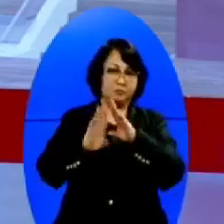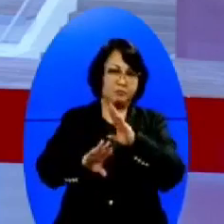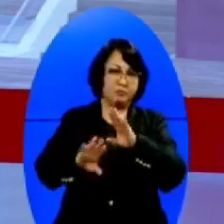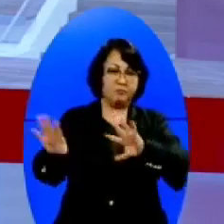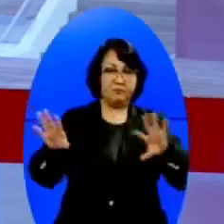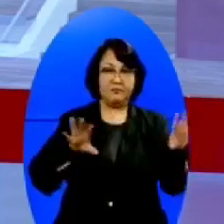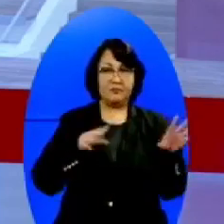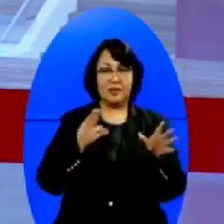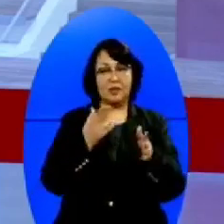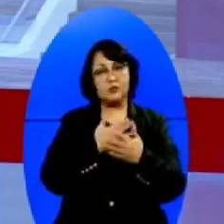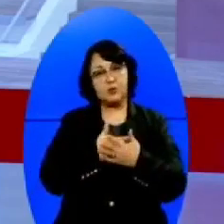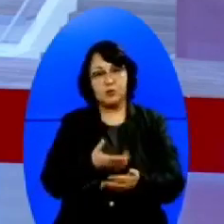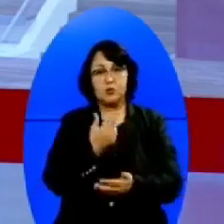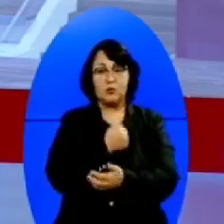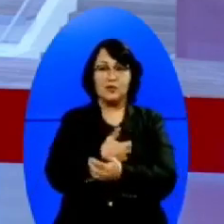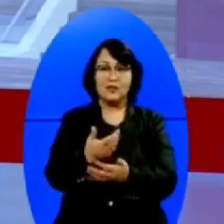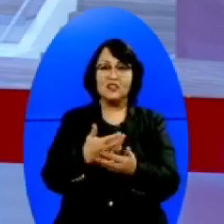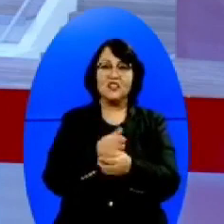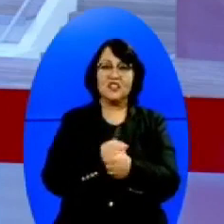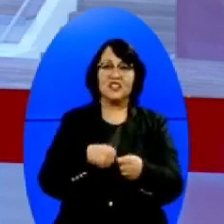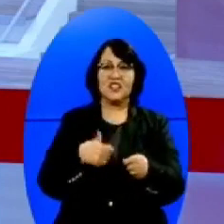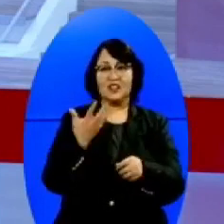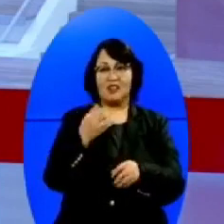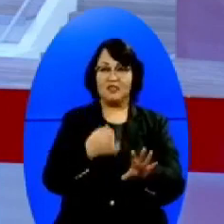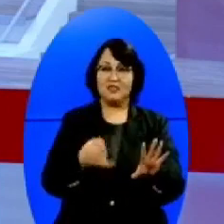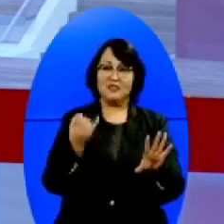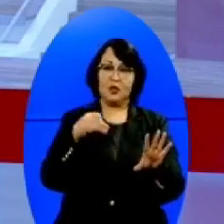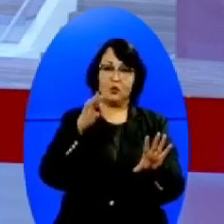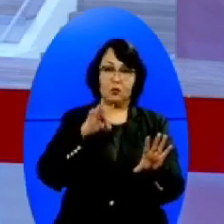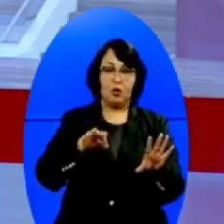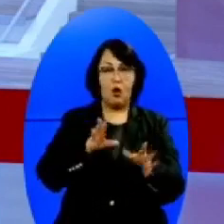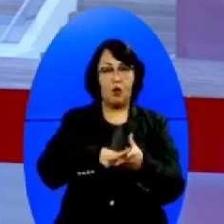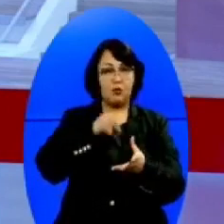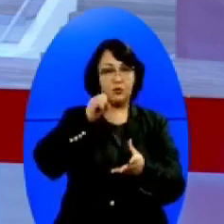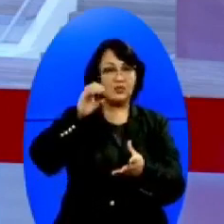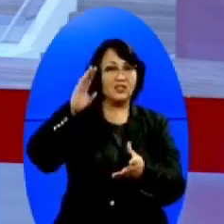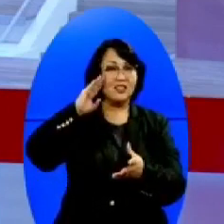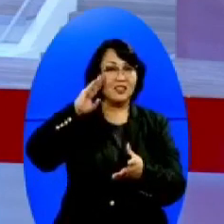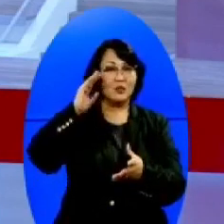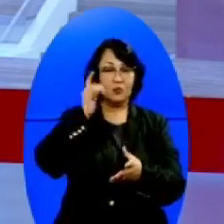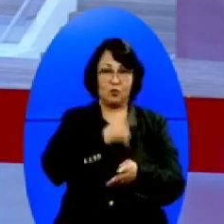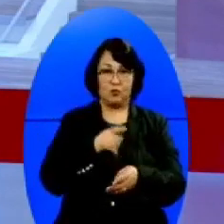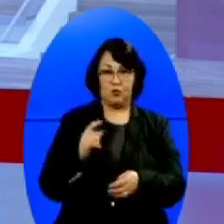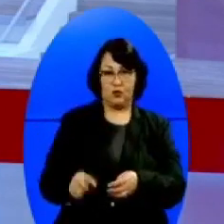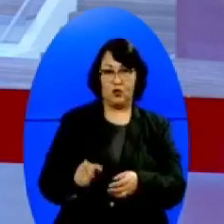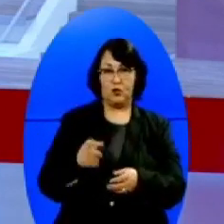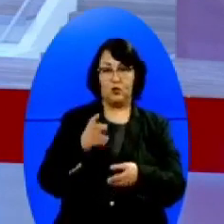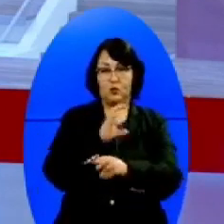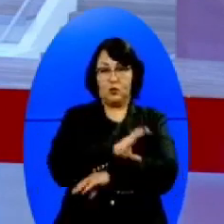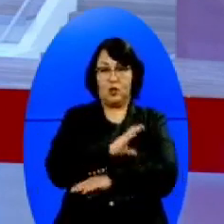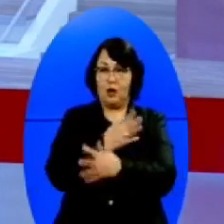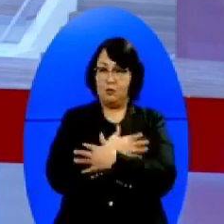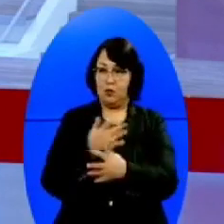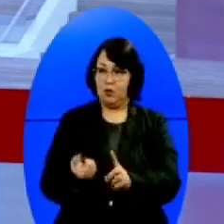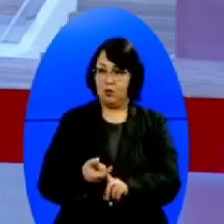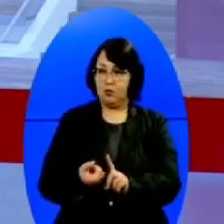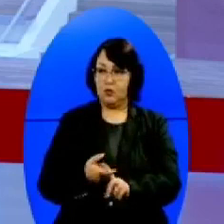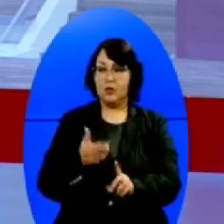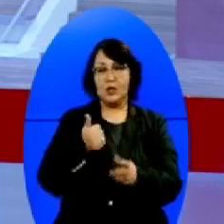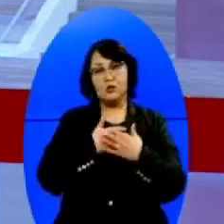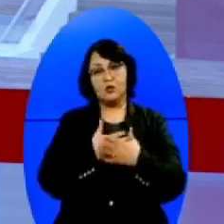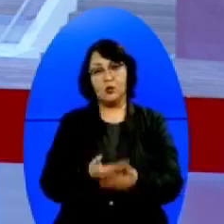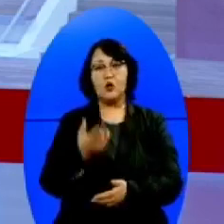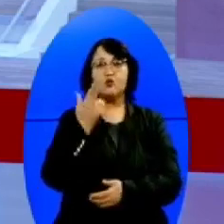цусаа хандивлдаг иргэдийн 50-60% оюутан болоод сэргийн албан гэж эзэлдэг. Гэтэл сурагчдын амралтын холбоотойгоор сайн дураараа цусаа өгөх